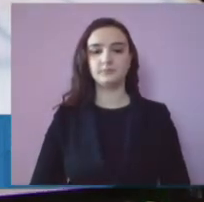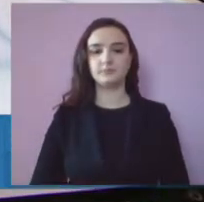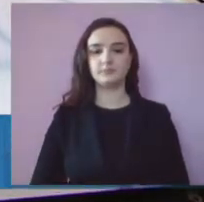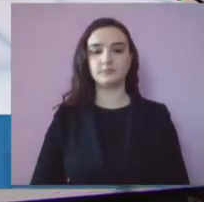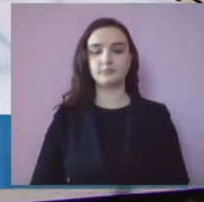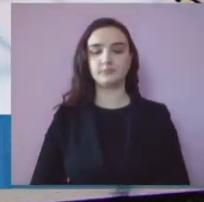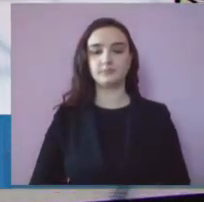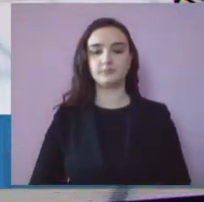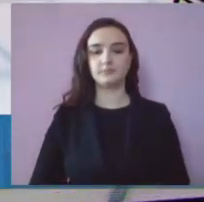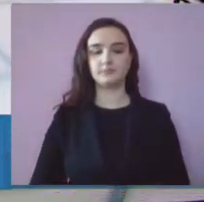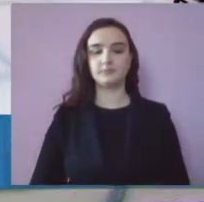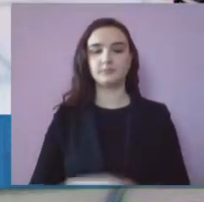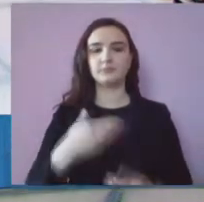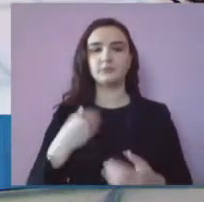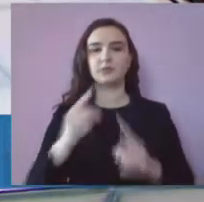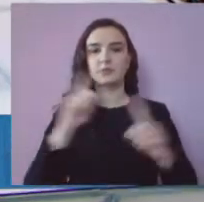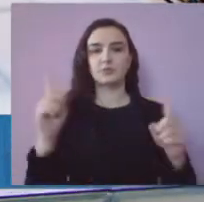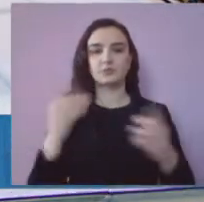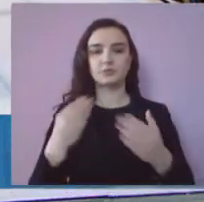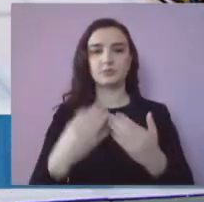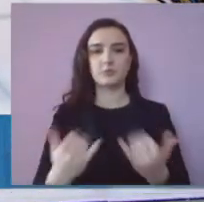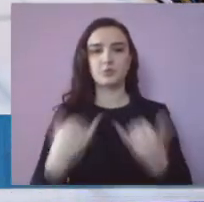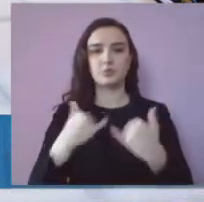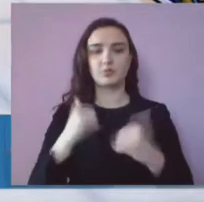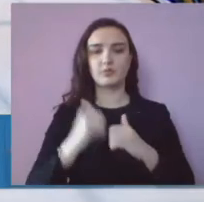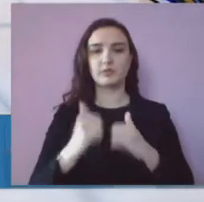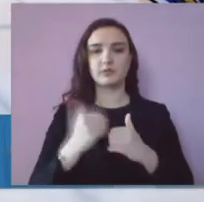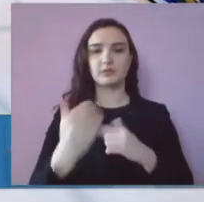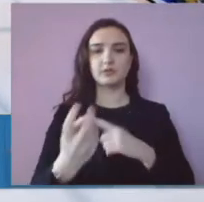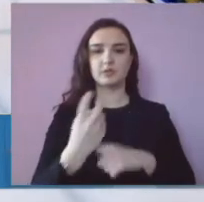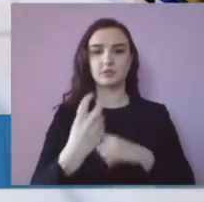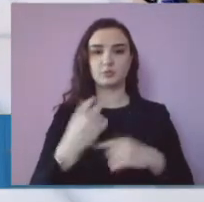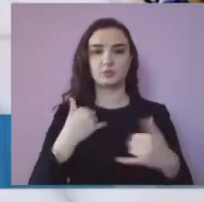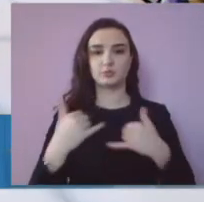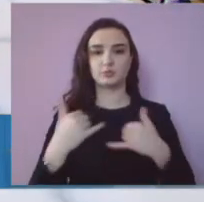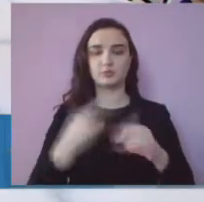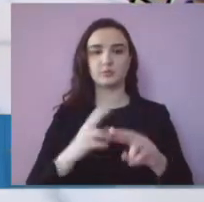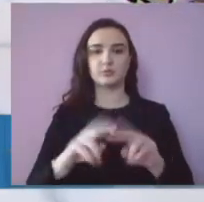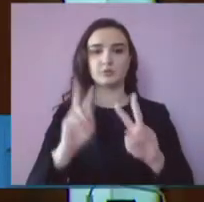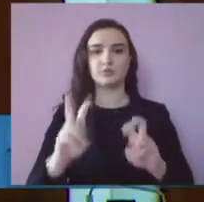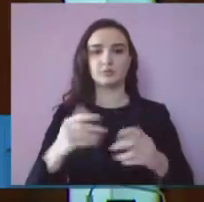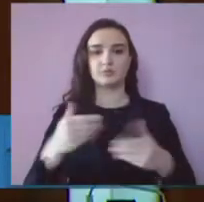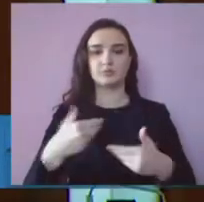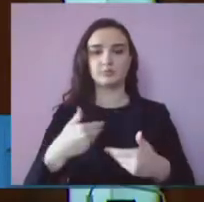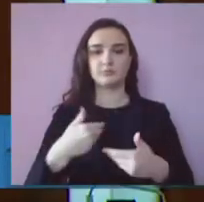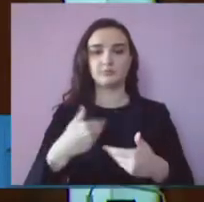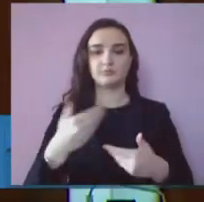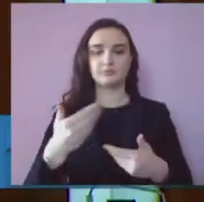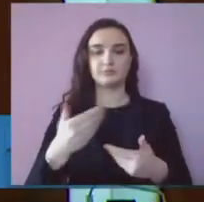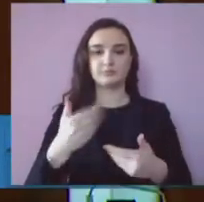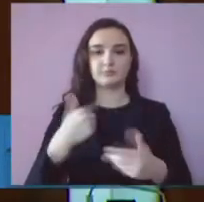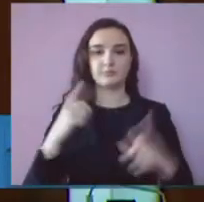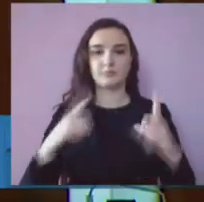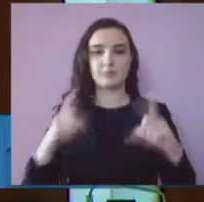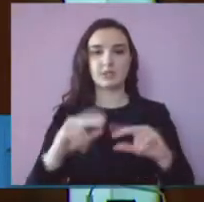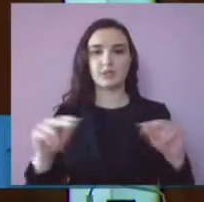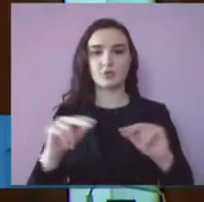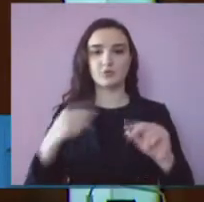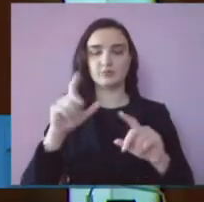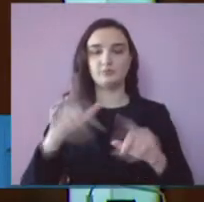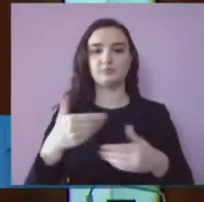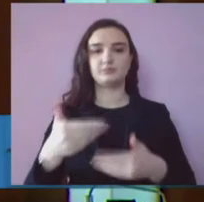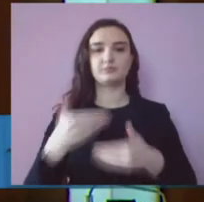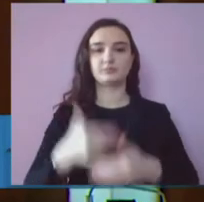განსაკუთრებით საპატიოა ის, რომ ყოველთვის თქვენი სტუმრობა ეს ნიშნავს მასპინძლობს ჩემს მასწავლებელს და ჩემს პედაგოგს და ეს